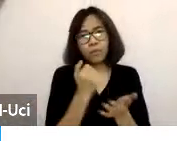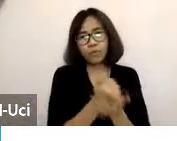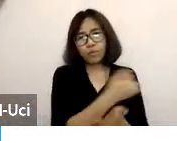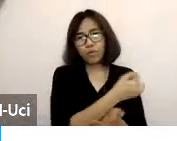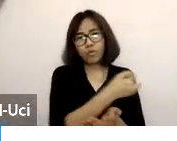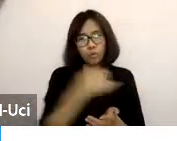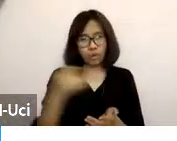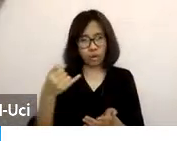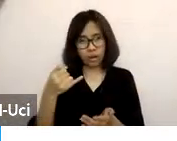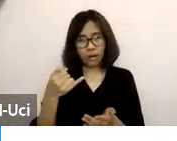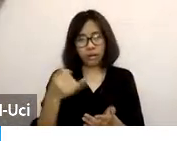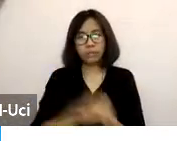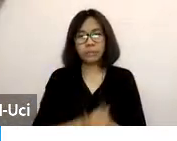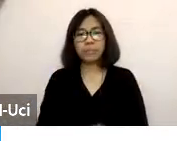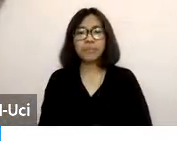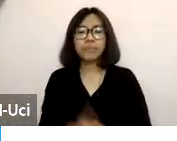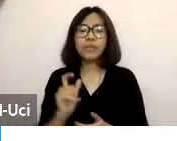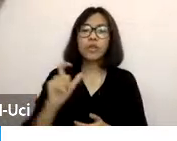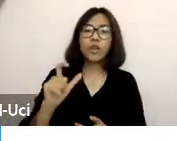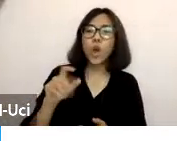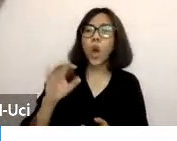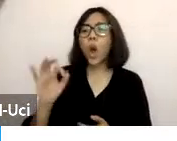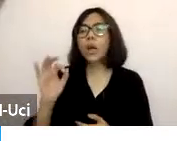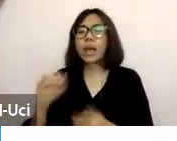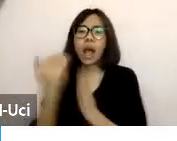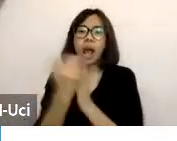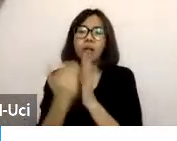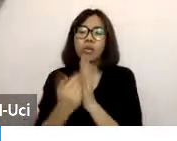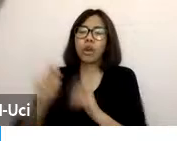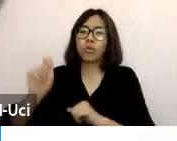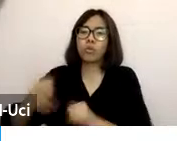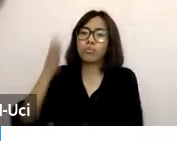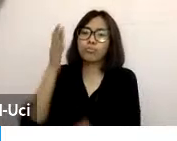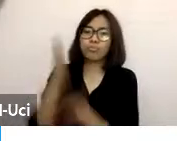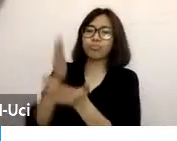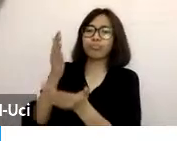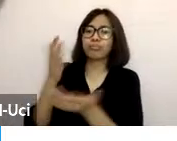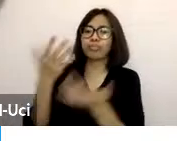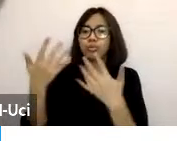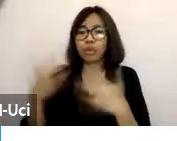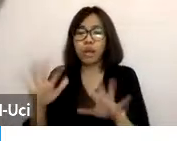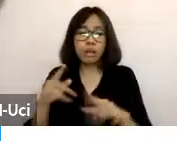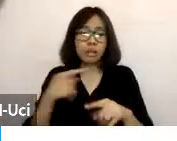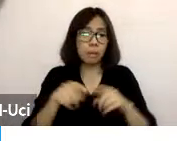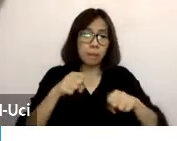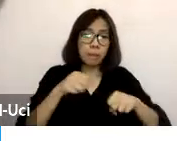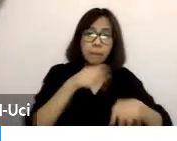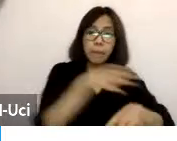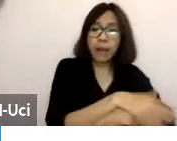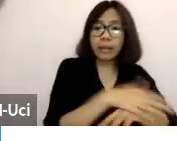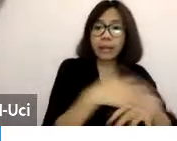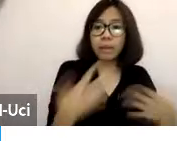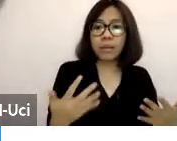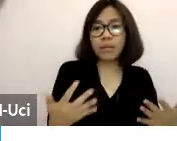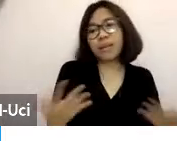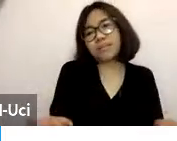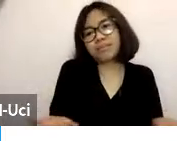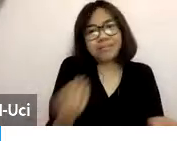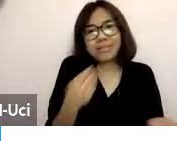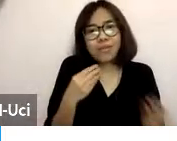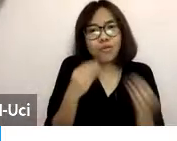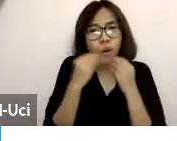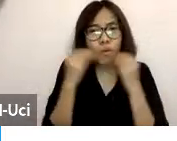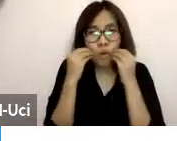misalnya bicara soal Okelah putus tapi kemudian Apakah bisa dieksekusi itu oleh bisa